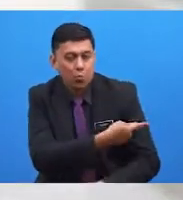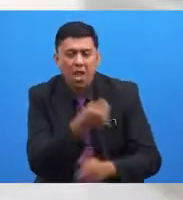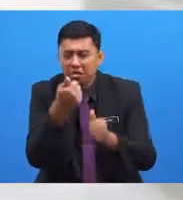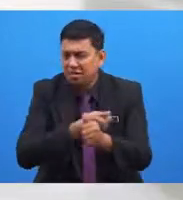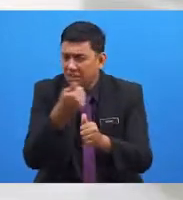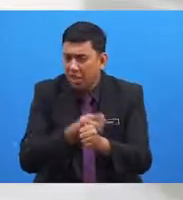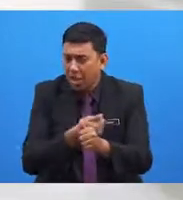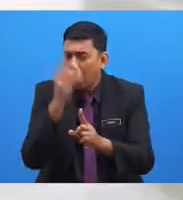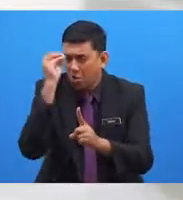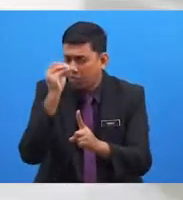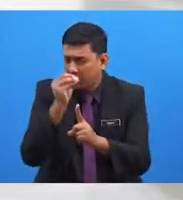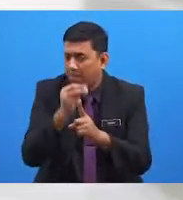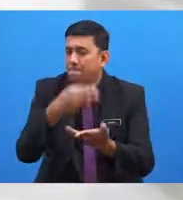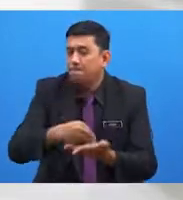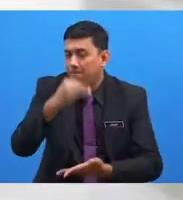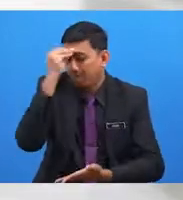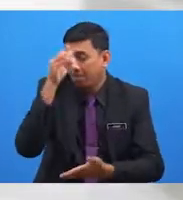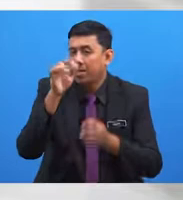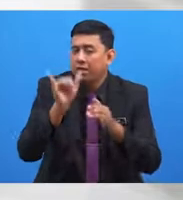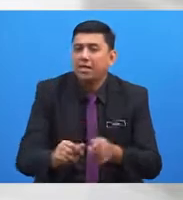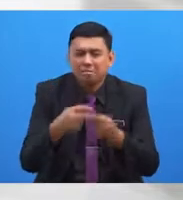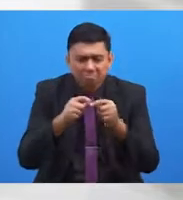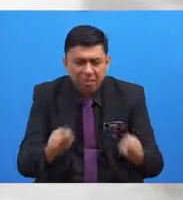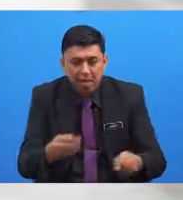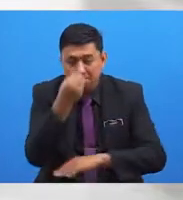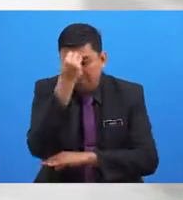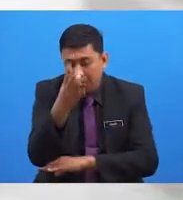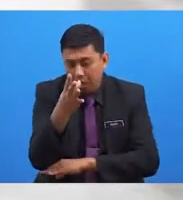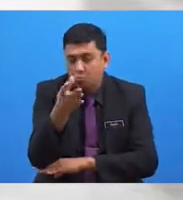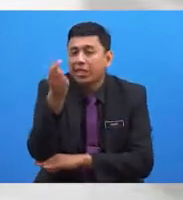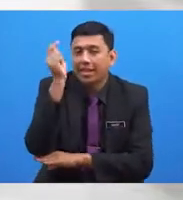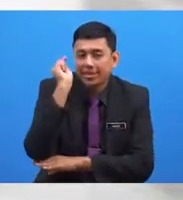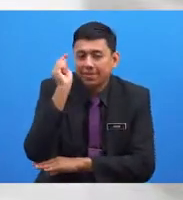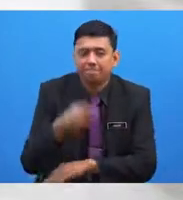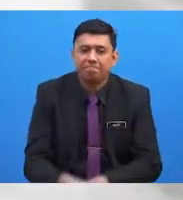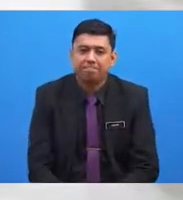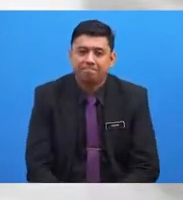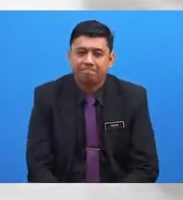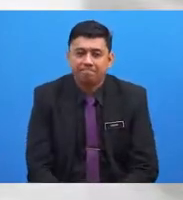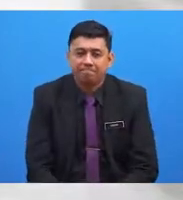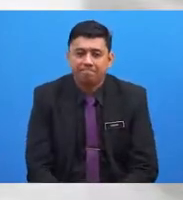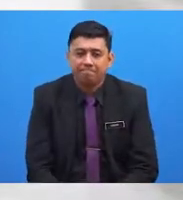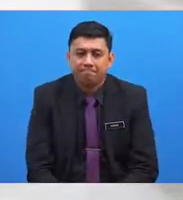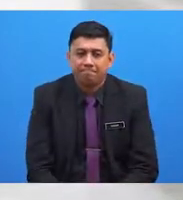setiap objektif pembelajaran yang telah saya nyatakan sebentar tadi.